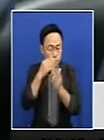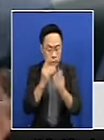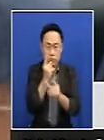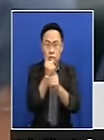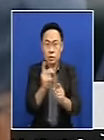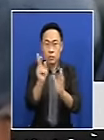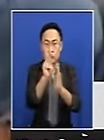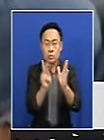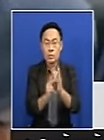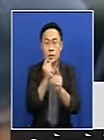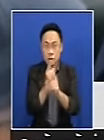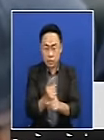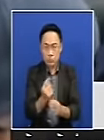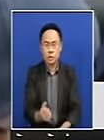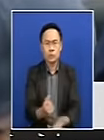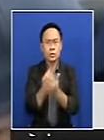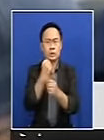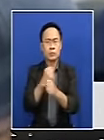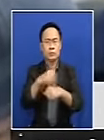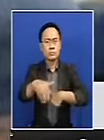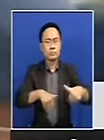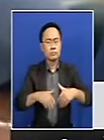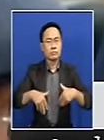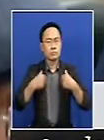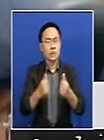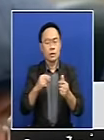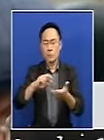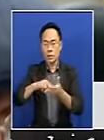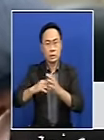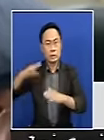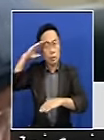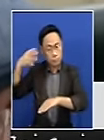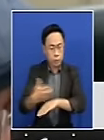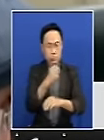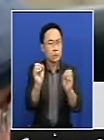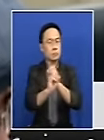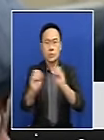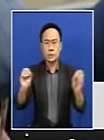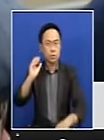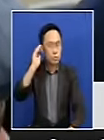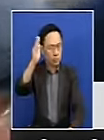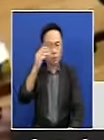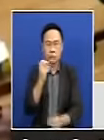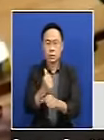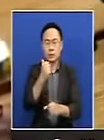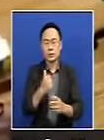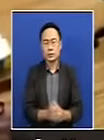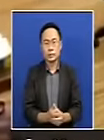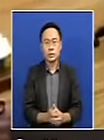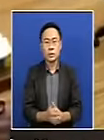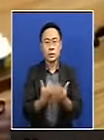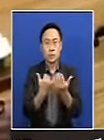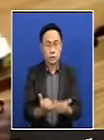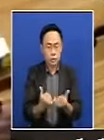ทำตามกลไกที่วางเอาไว้อาจารย์มีชัยบอกว่าการรัฐประหารยึดอำนาจจะไม่เกิดขึ้นอีกส่วนแนวทางในการ